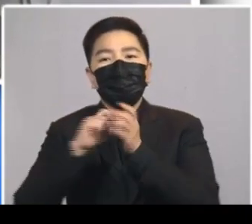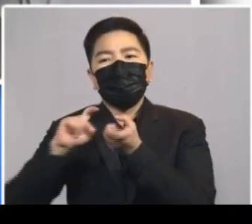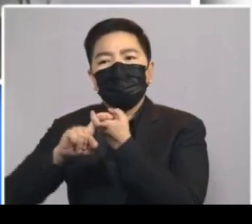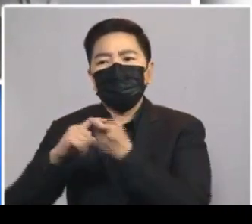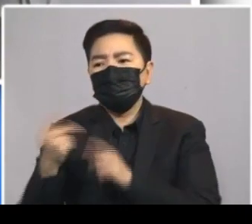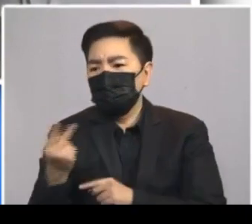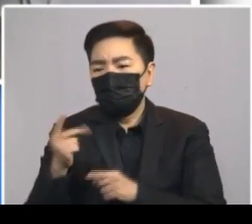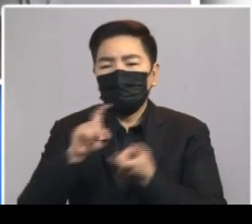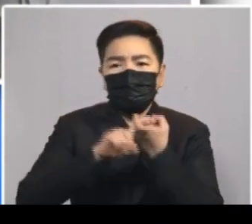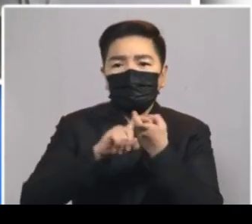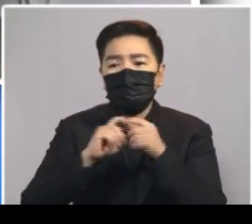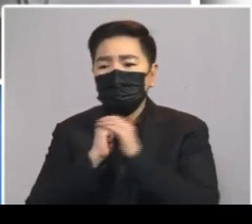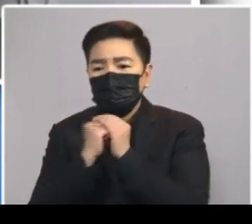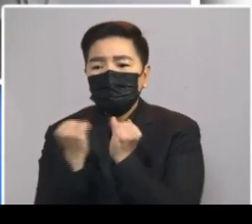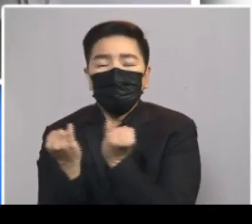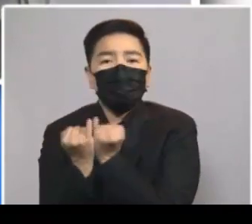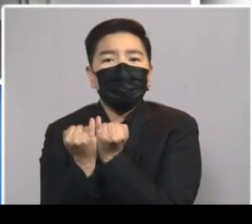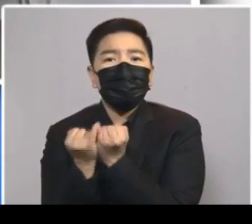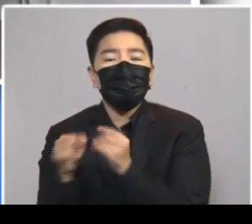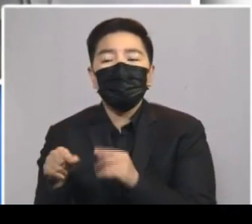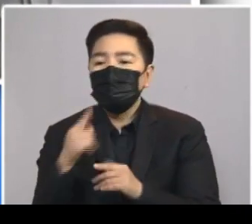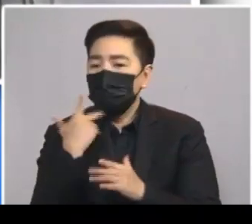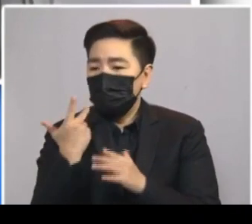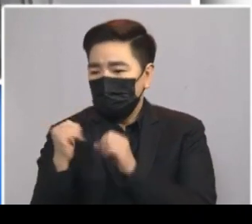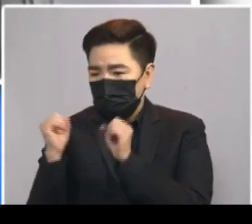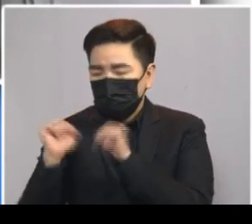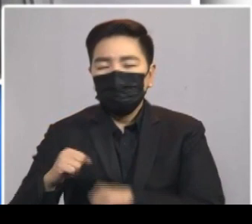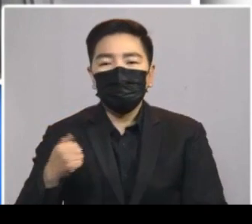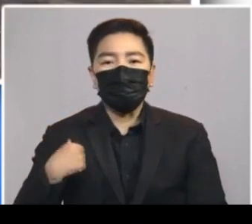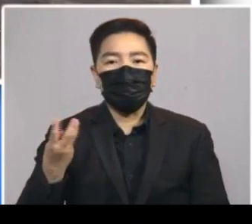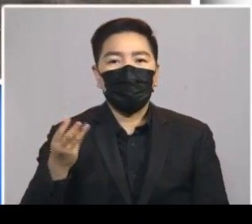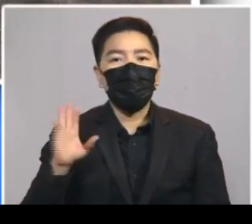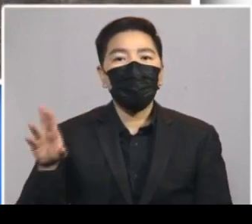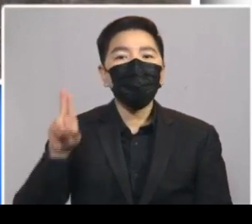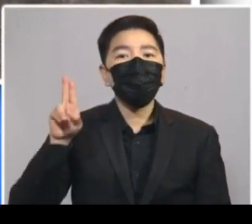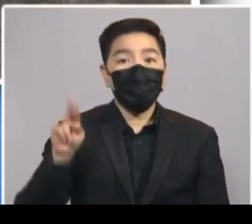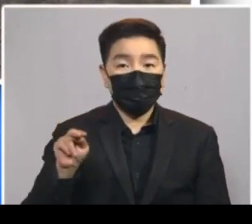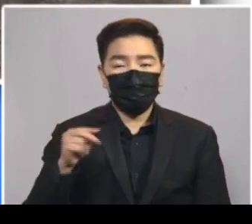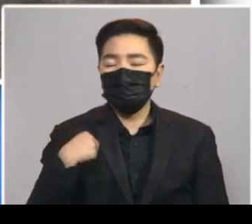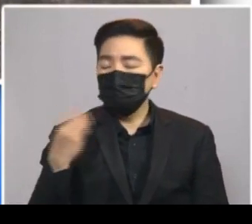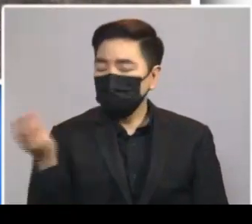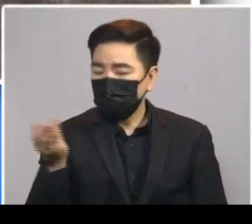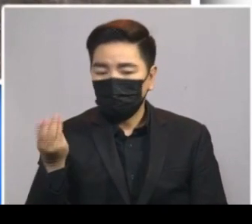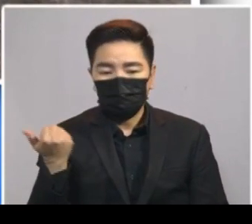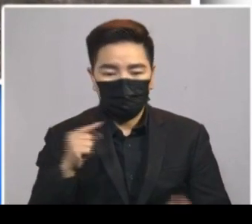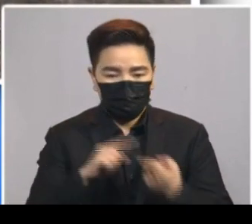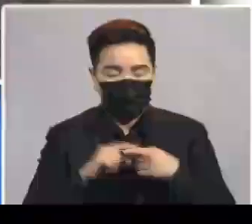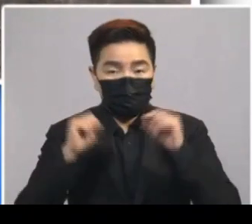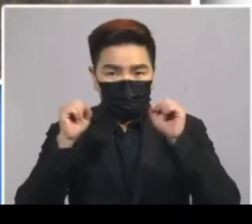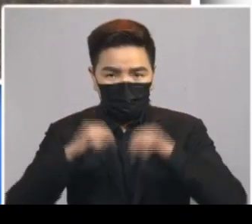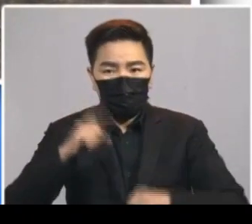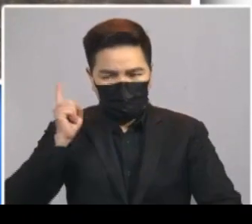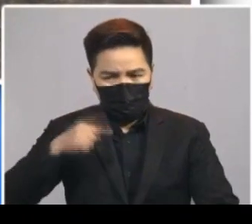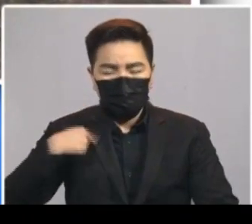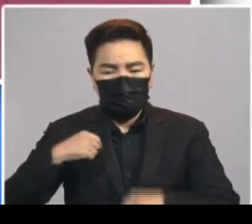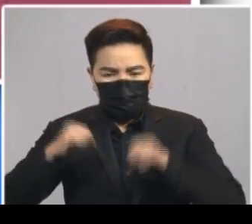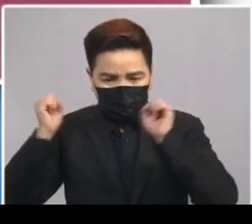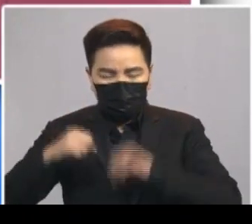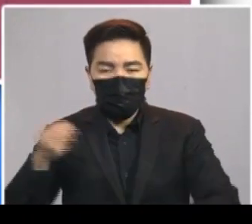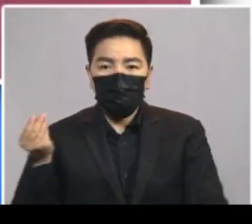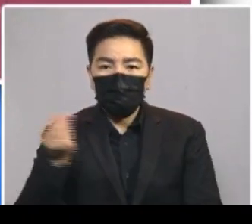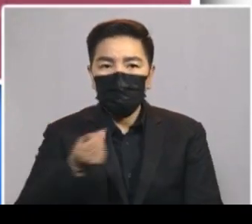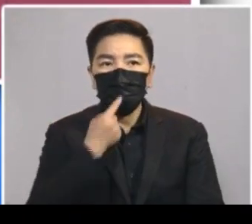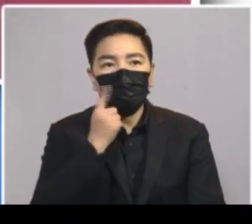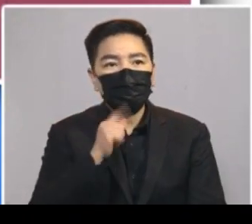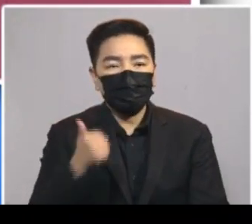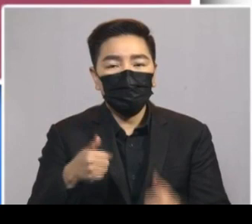นะครับข้อเรียกร้องข้อมติต่างๆอาจจะออกมาน้อยนะครับแต่ก็อาจจะต้องมีข้อมติออกมาเหมือนกันนะครับในหรือว่